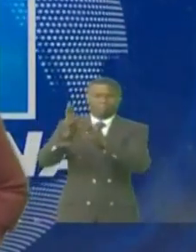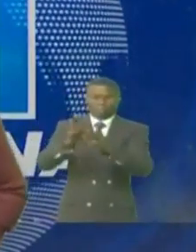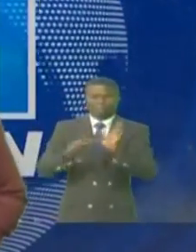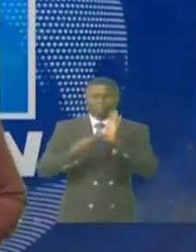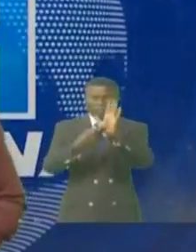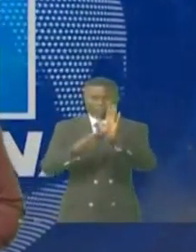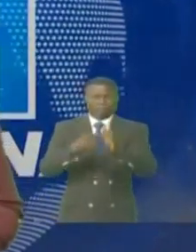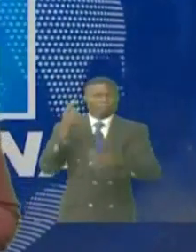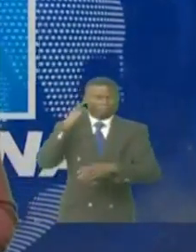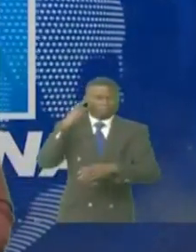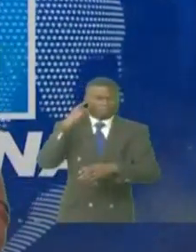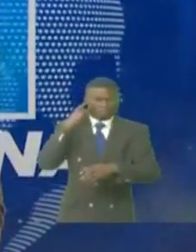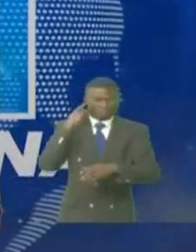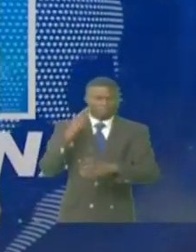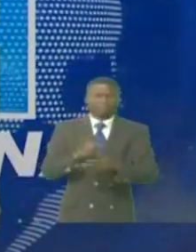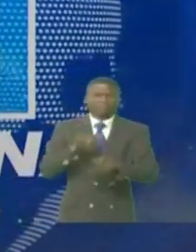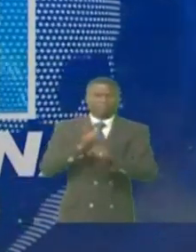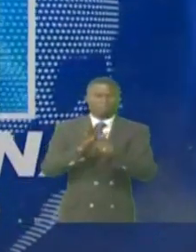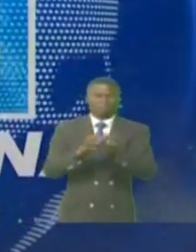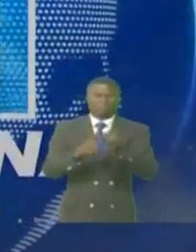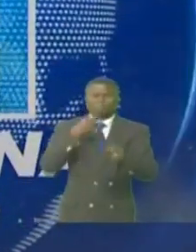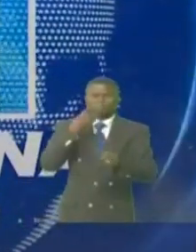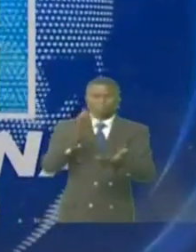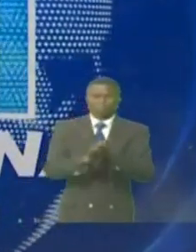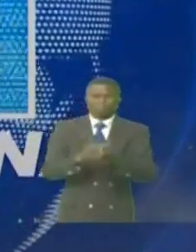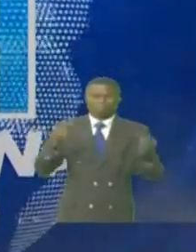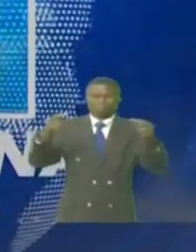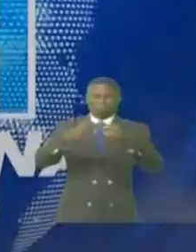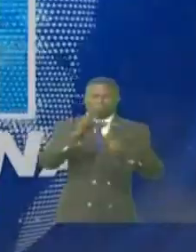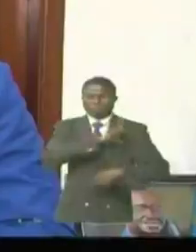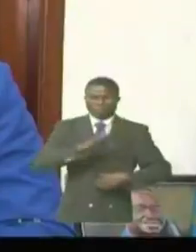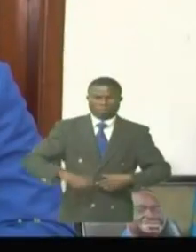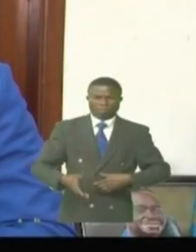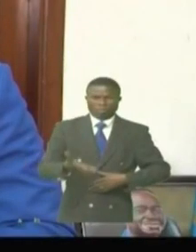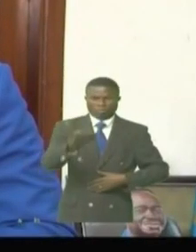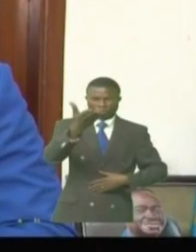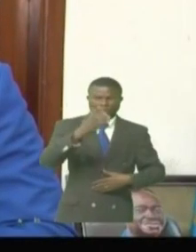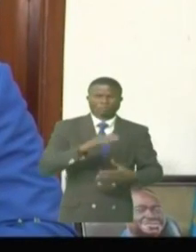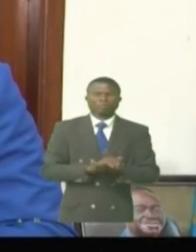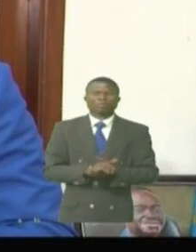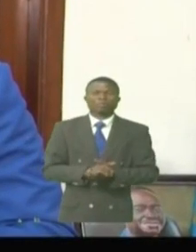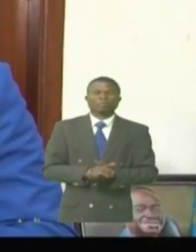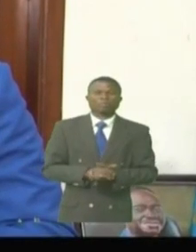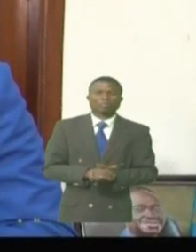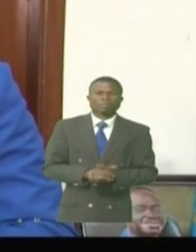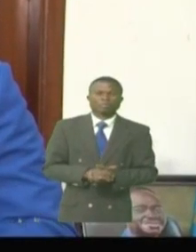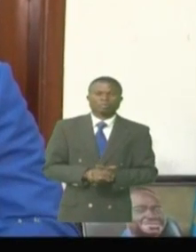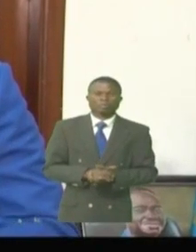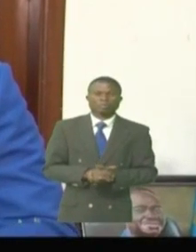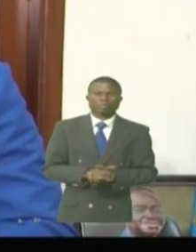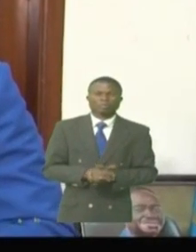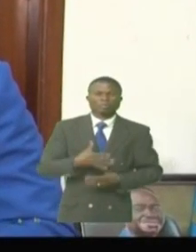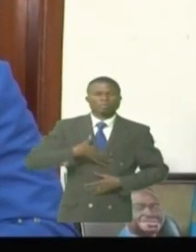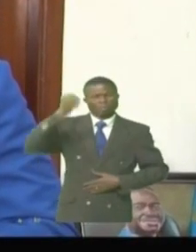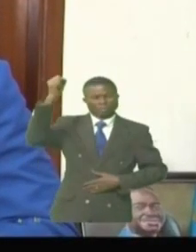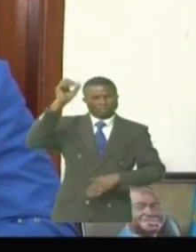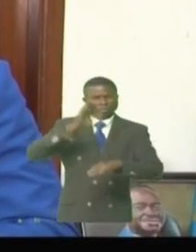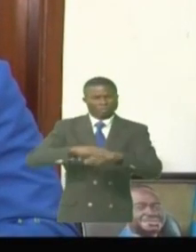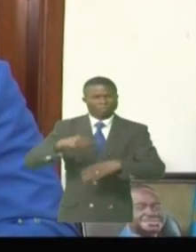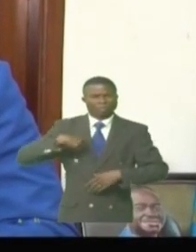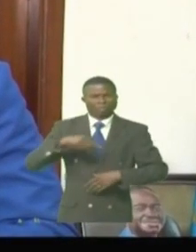propose d'écouter Laurent Batoumon, un reportage de Jean-Pierre Ndolo-Demas. La victoire est intervenue, à mon avis,